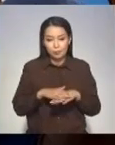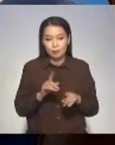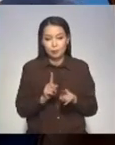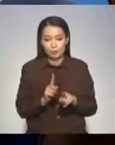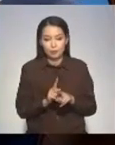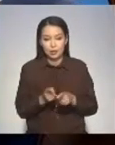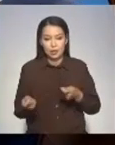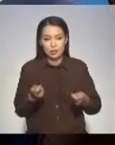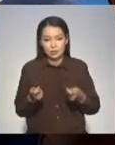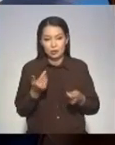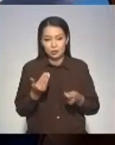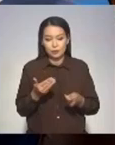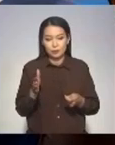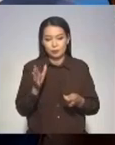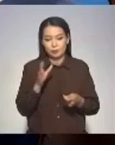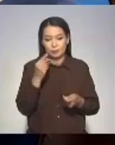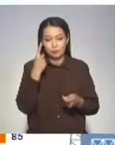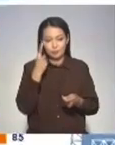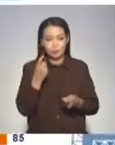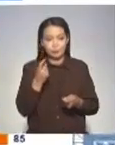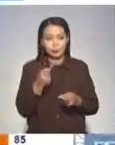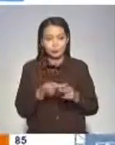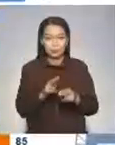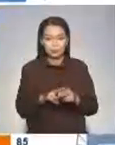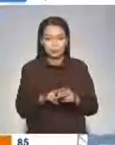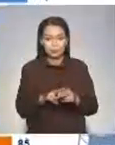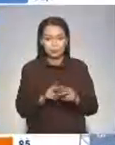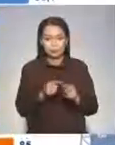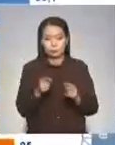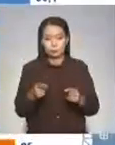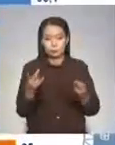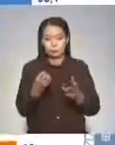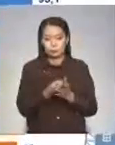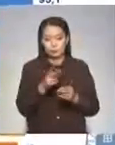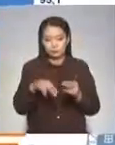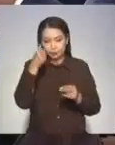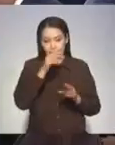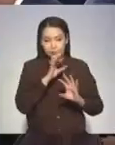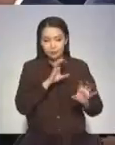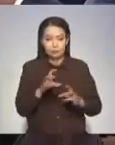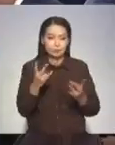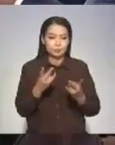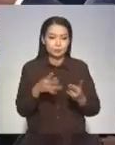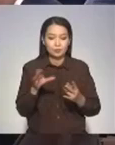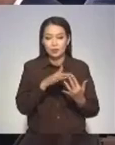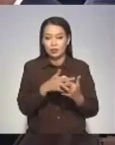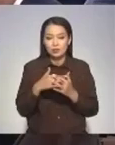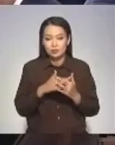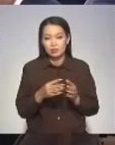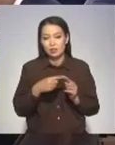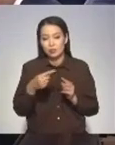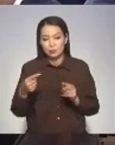внести в правительство перечень объектов с высоким риском аварийности. А также до конца года обеспечить завершение всех долгостроев